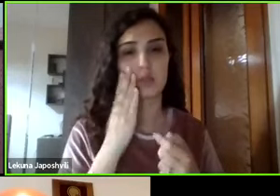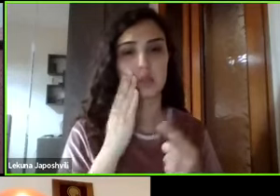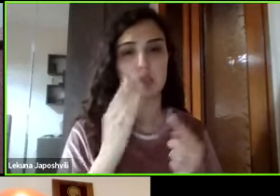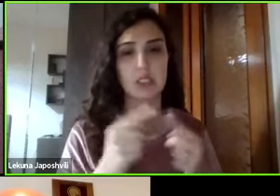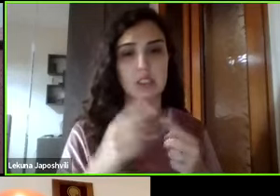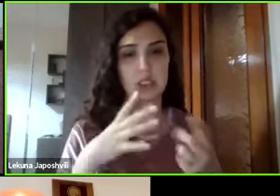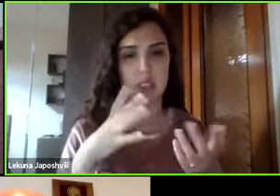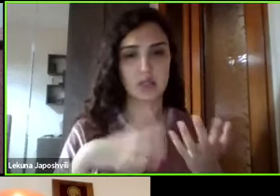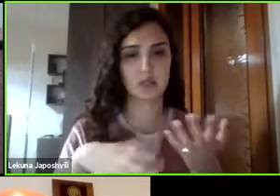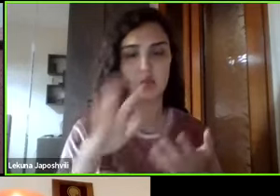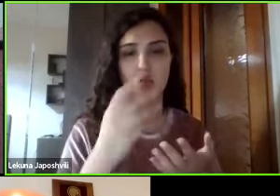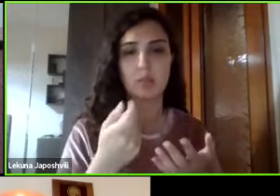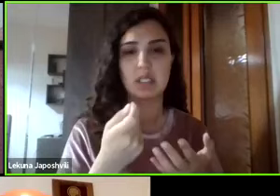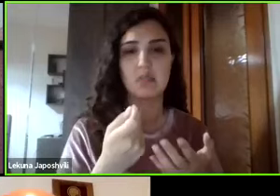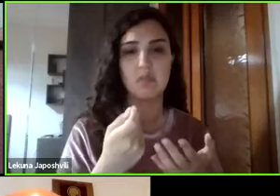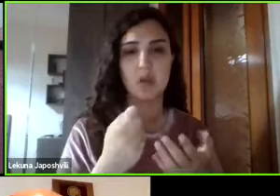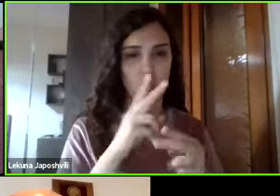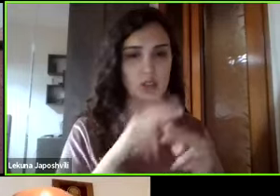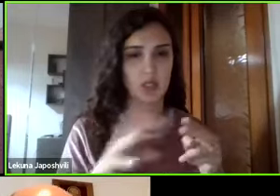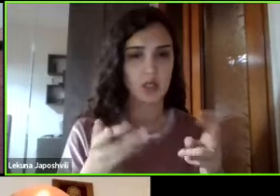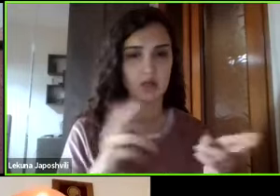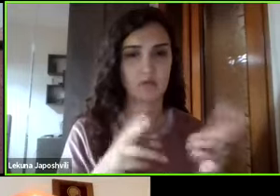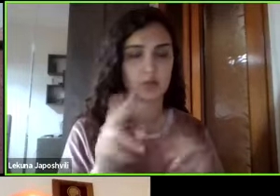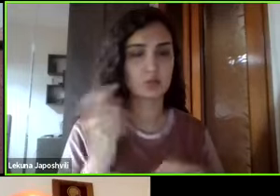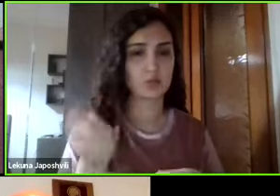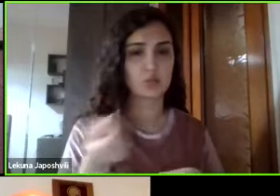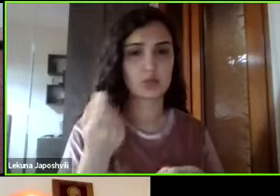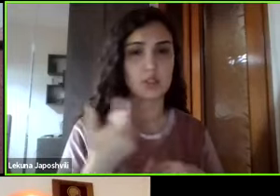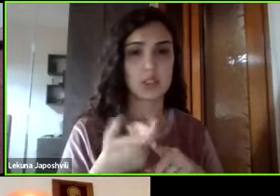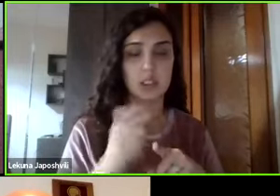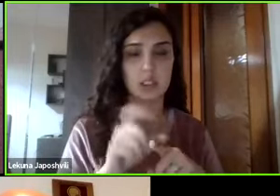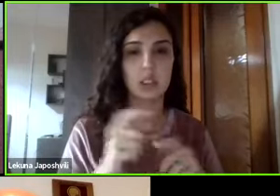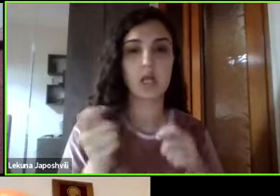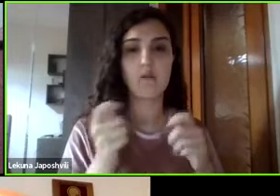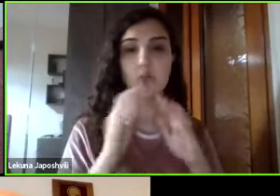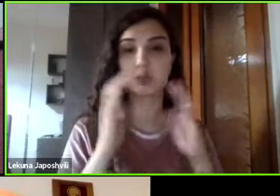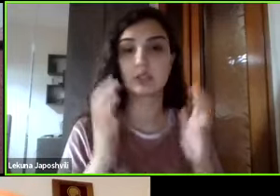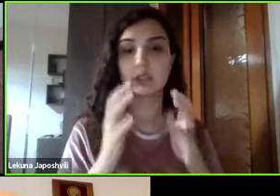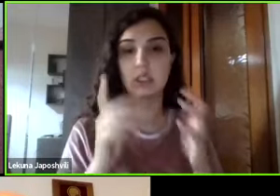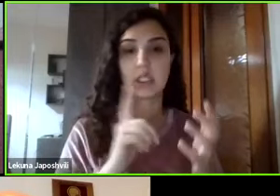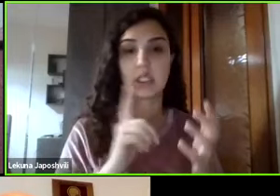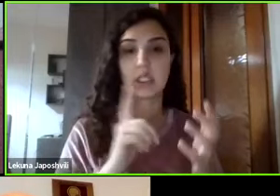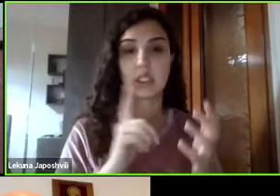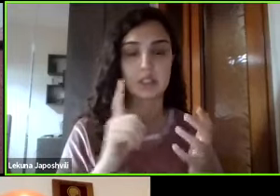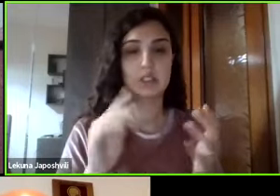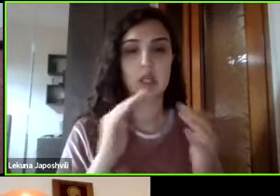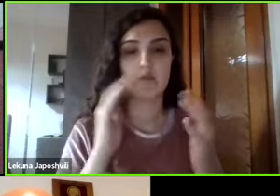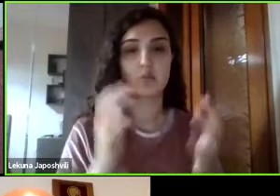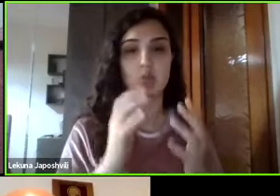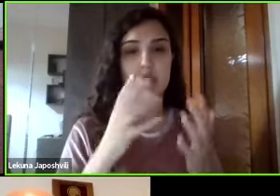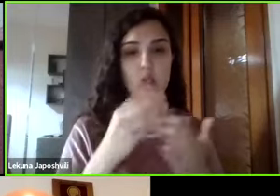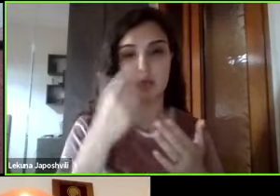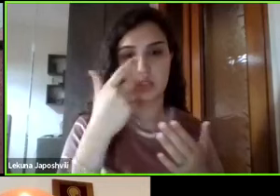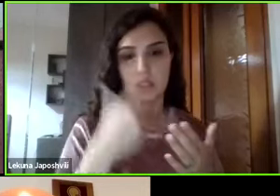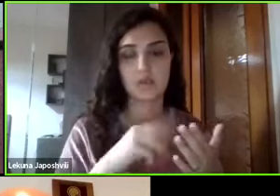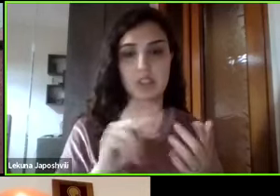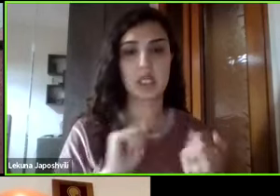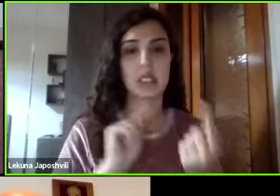ქვეყანა მინიმალური დანაკარგებით გადის და კვლავ გაუთხილეთ ერთმანეთს, გაუთხილეთ ჩვენ თავს და გაუთხილეთ